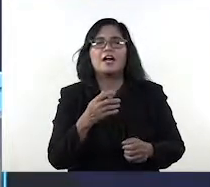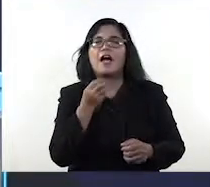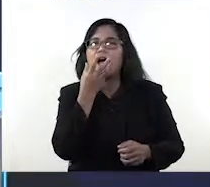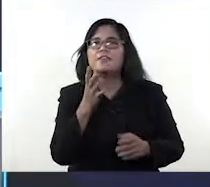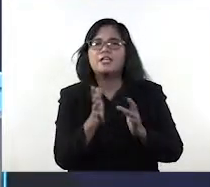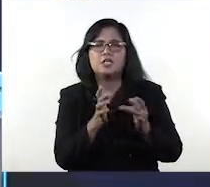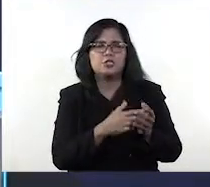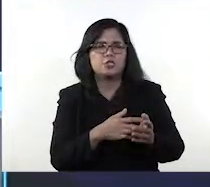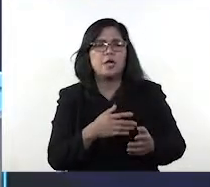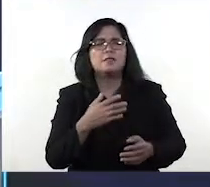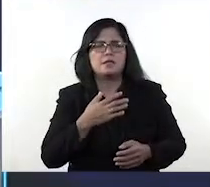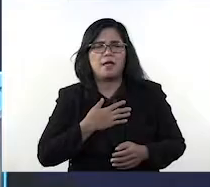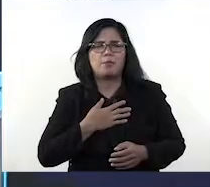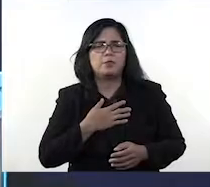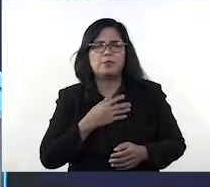kamu